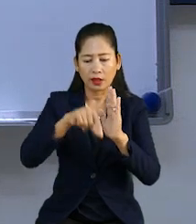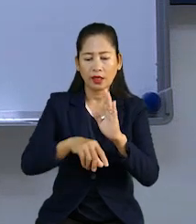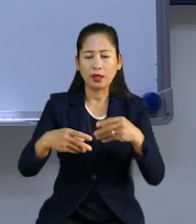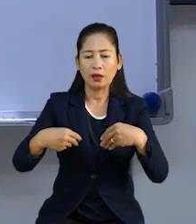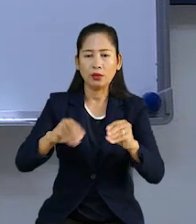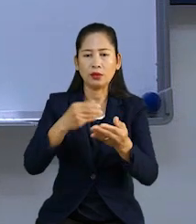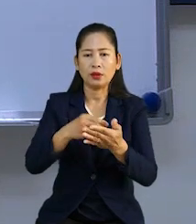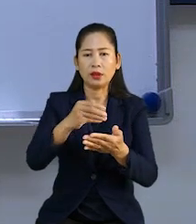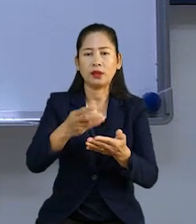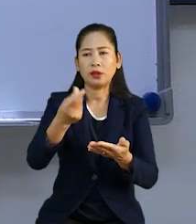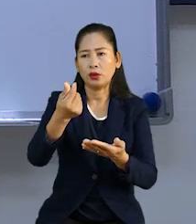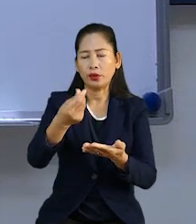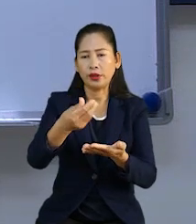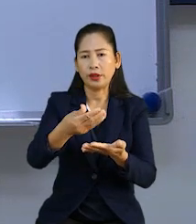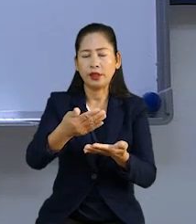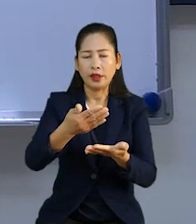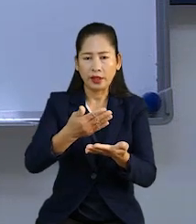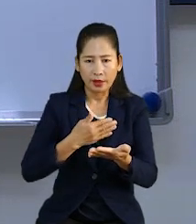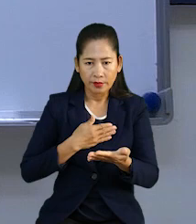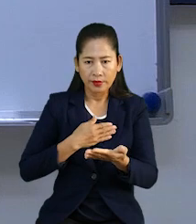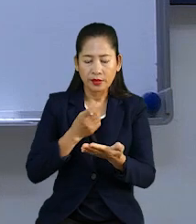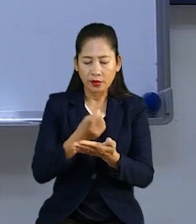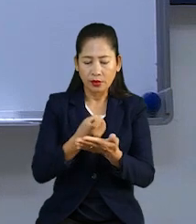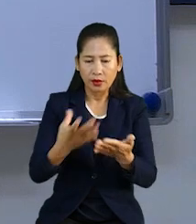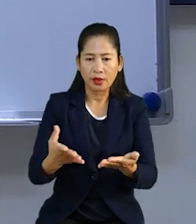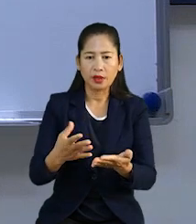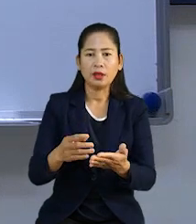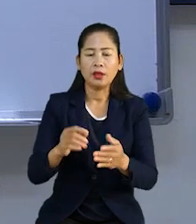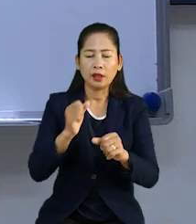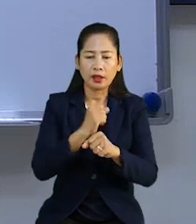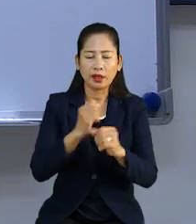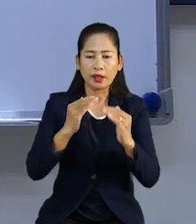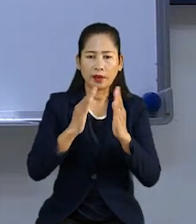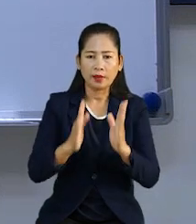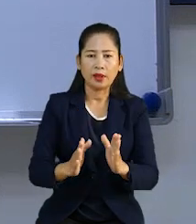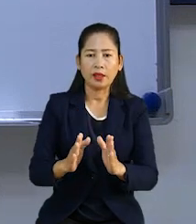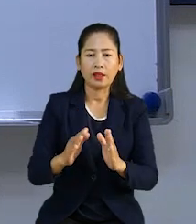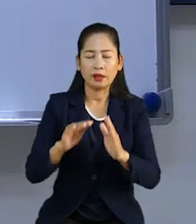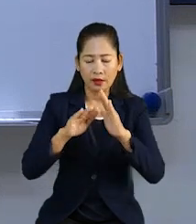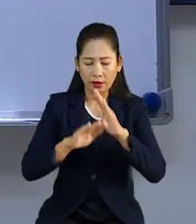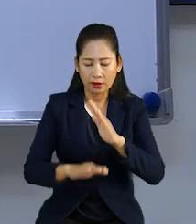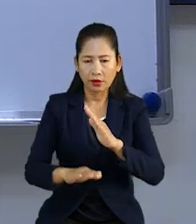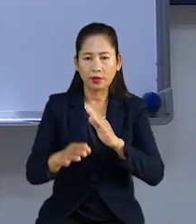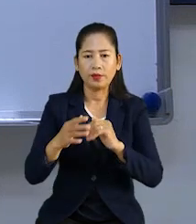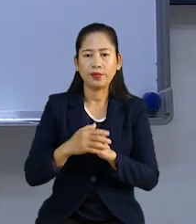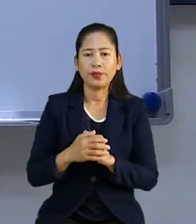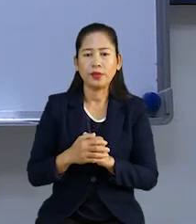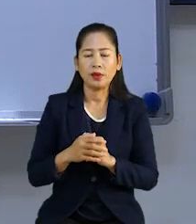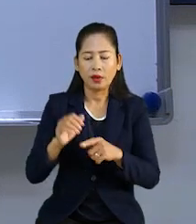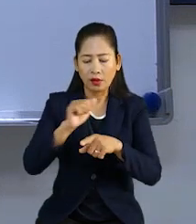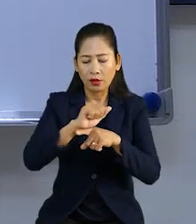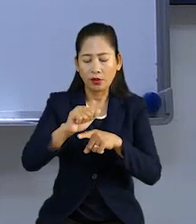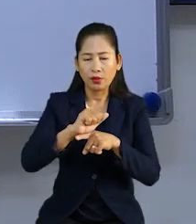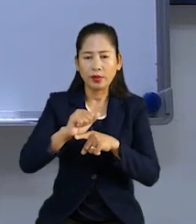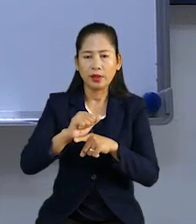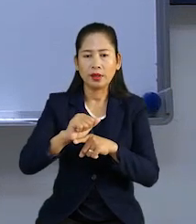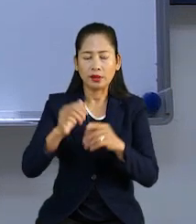tinh nâng pra ạp. Được chứ nế? Cây cáp tết rồi bỏ con cư nơi kháng kháu. Lôm hạt.